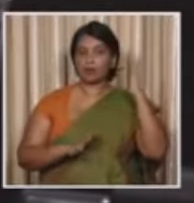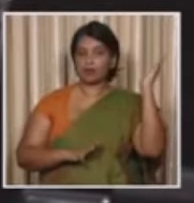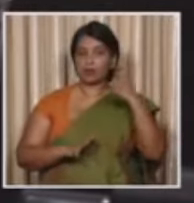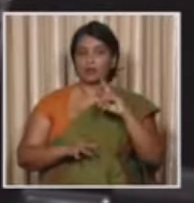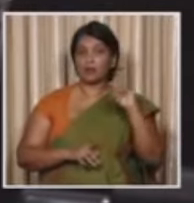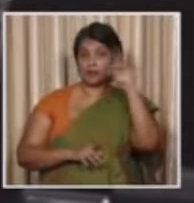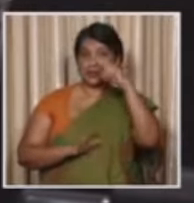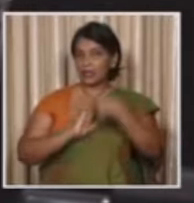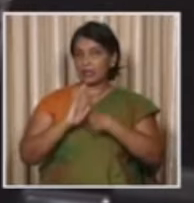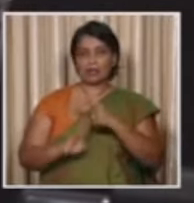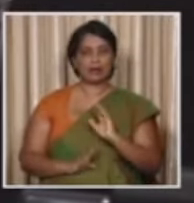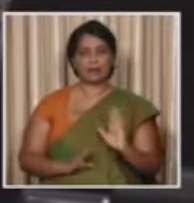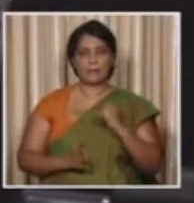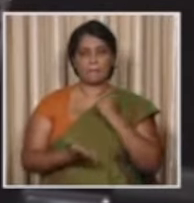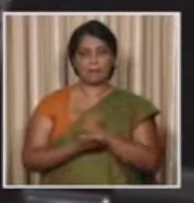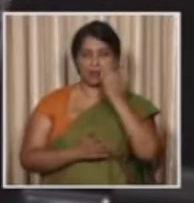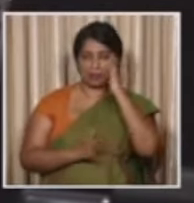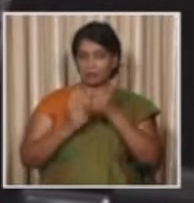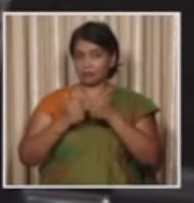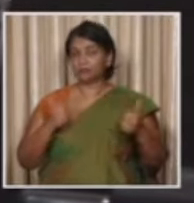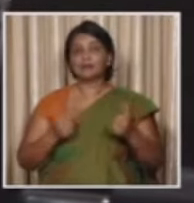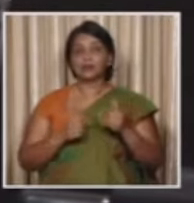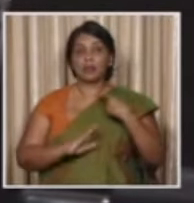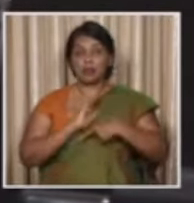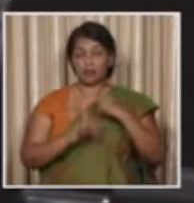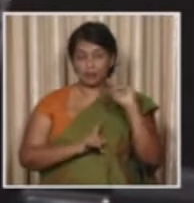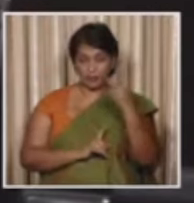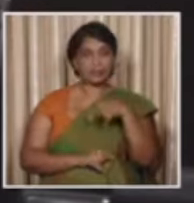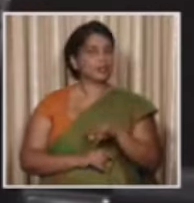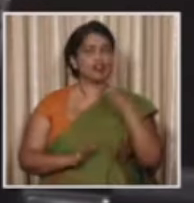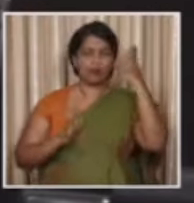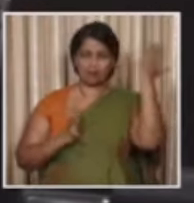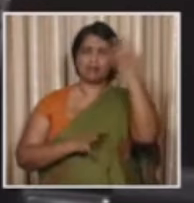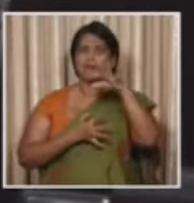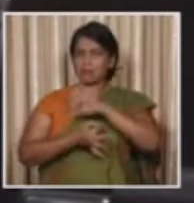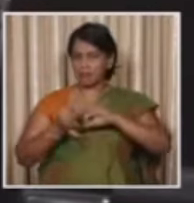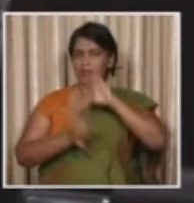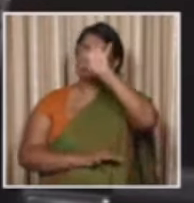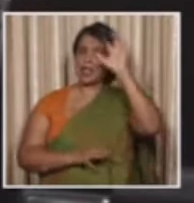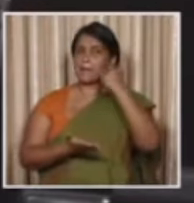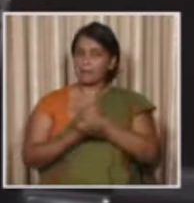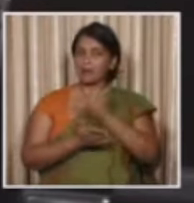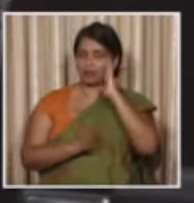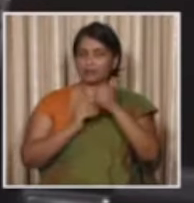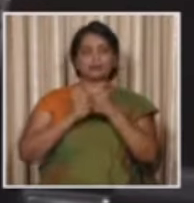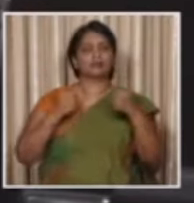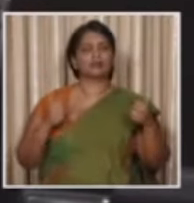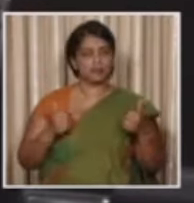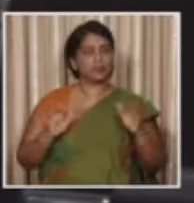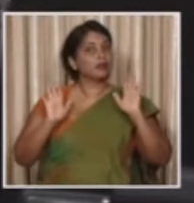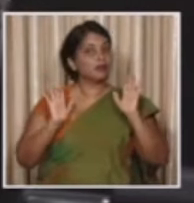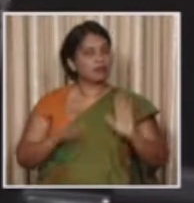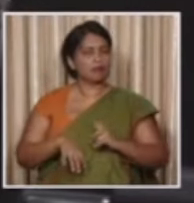මේ පළවෙනි රට නෙවෙයි. මහා බැංකුව ස්වාධීන කරපු පළවෙනි රට නෙවෙයි. ලෝකේ හුඟක් ප්‍රජාතන්ත්‍රවාදී රටවල් වල මහා බැංකුව ස්වාධීනයි.